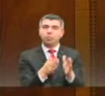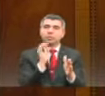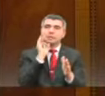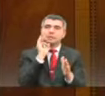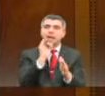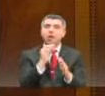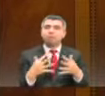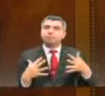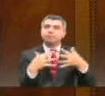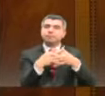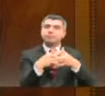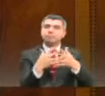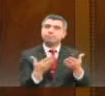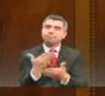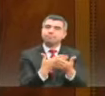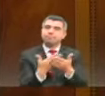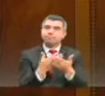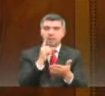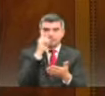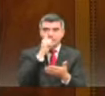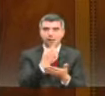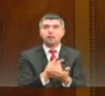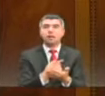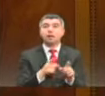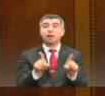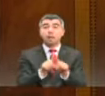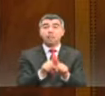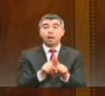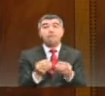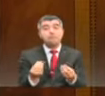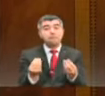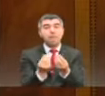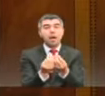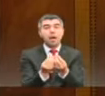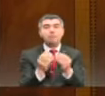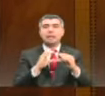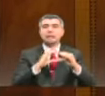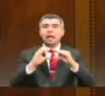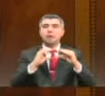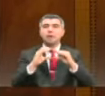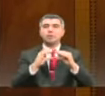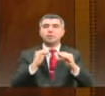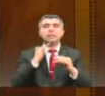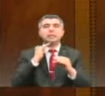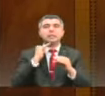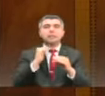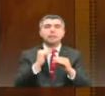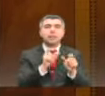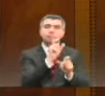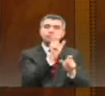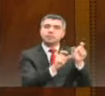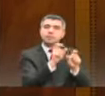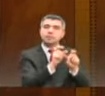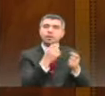الوثيق والمثمر سواء مع الأغلبية، ولكن أيضا سنحرص على تواصل منتظم مع فرق المعارضة